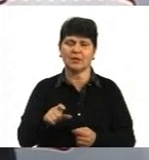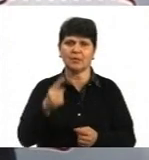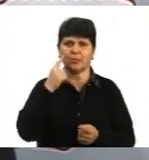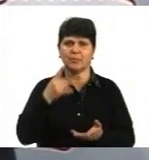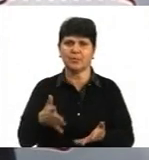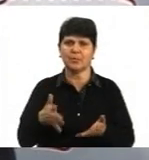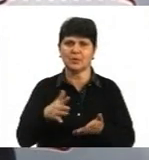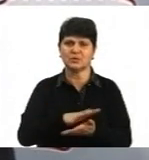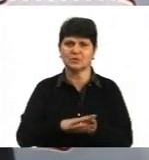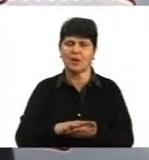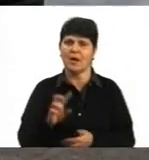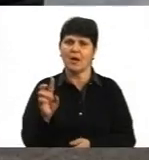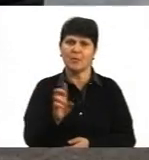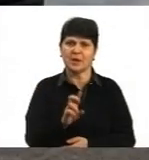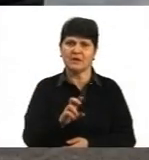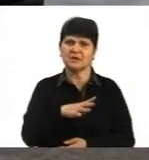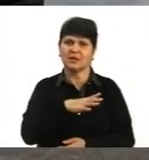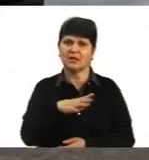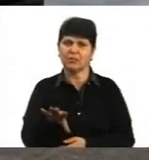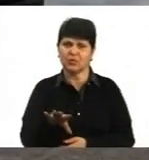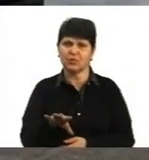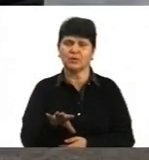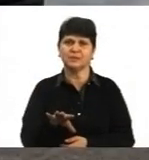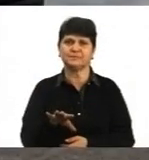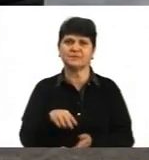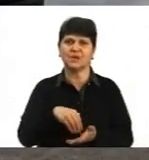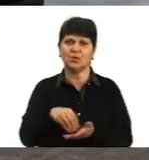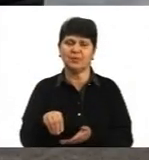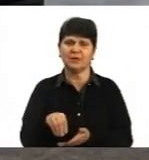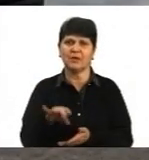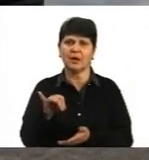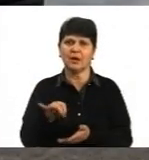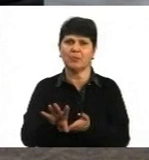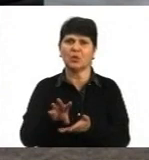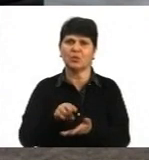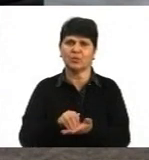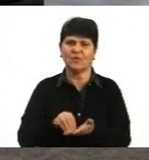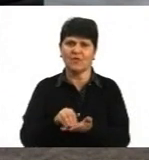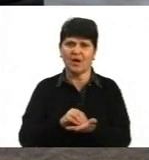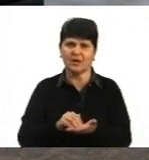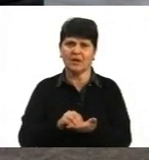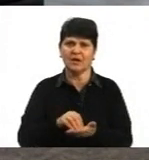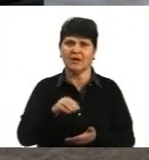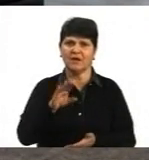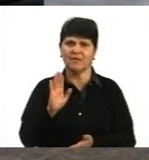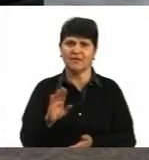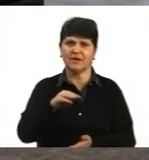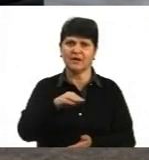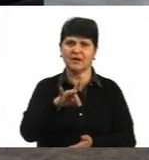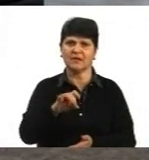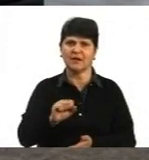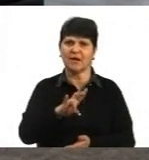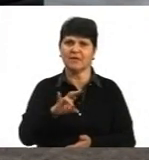не відбулася закупівля і продублювали її у травні. Чому це сталося? Давайте зразу скажу,